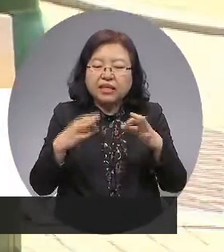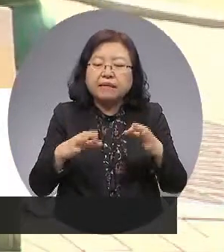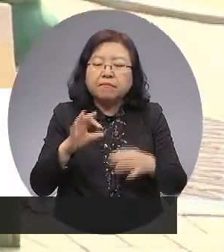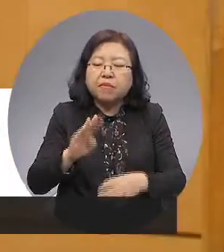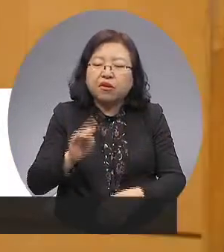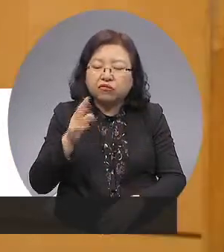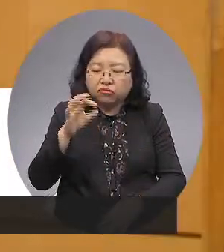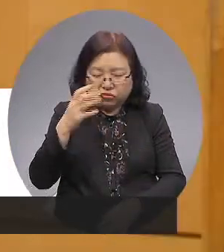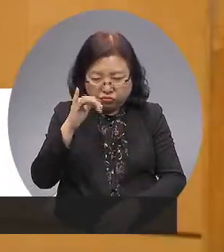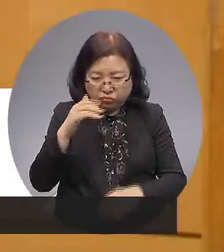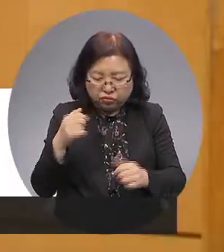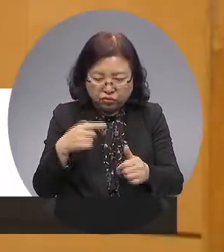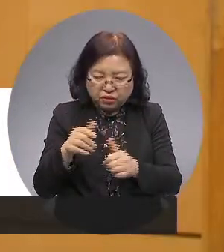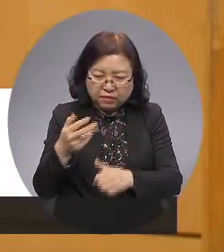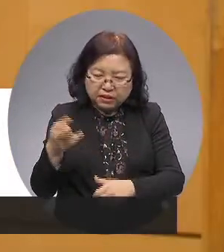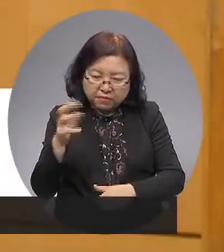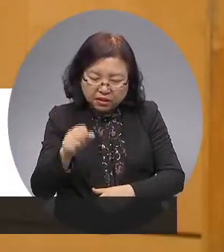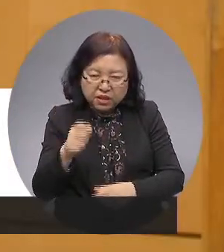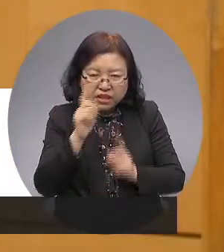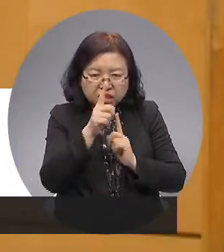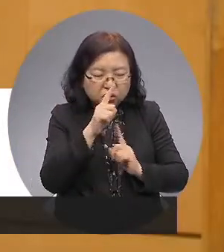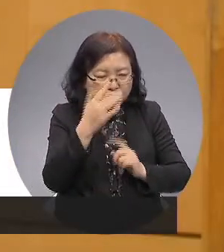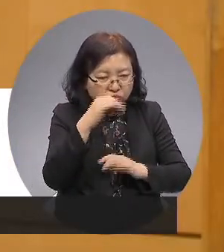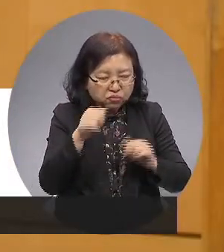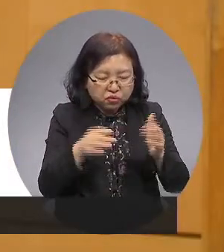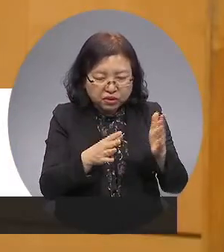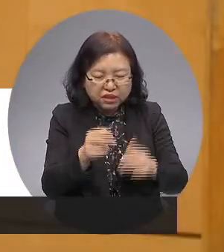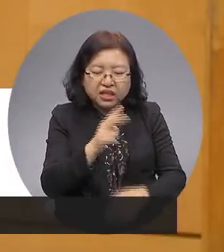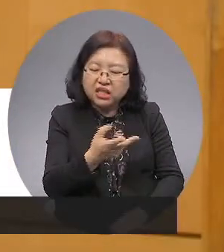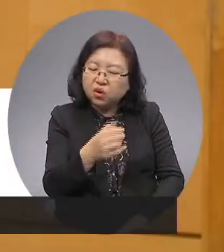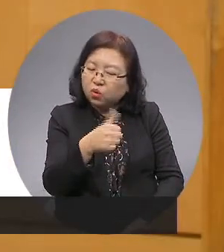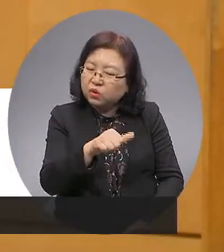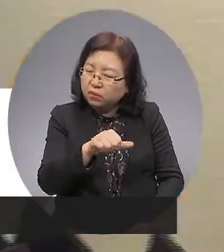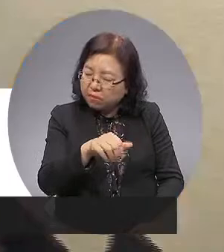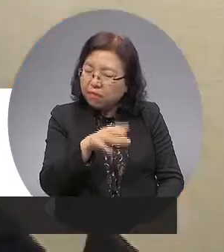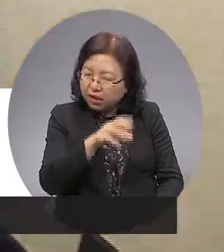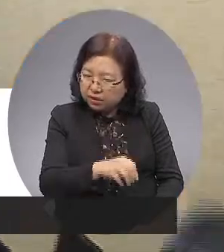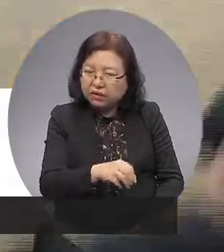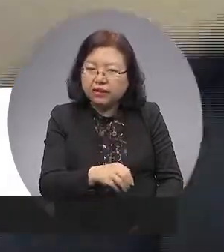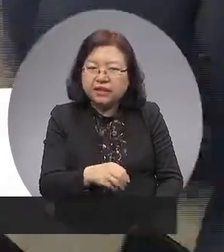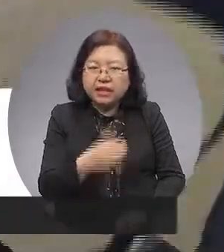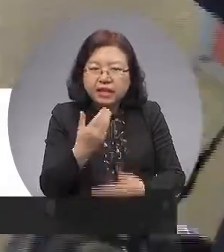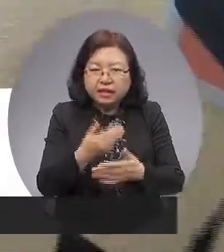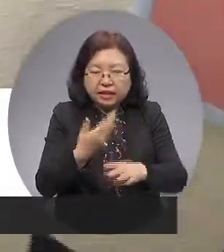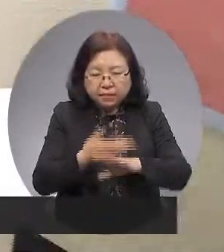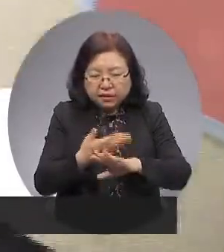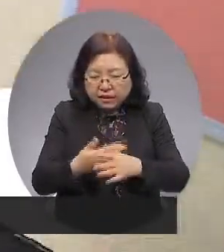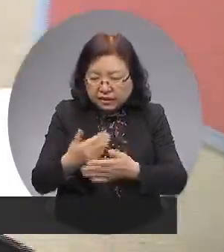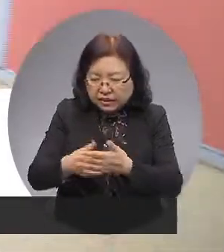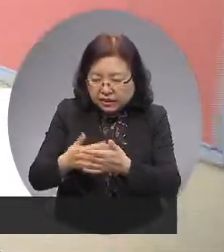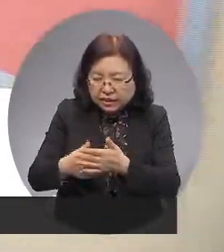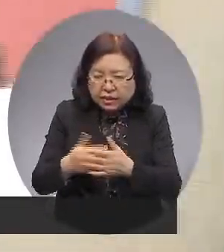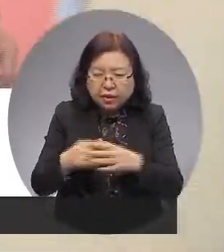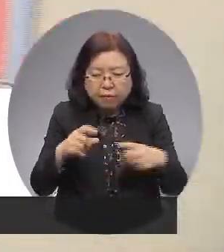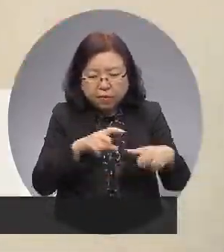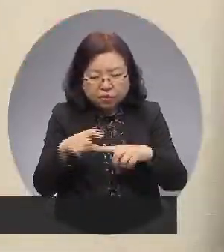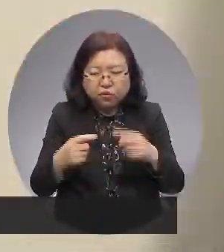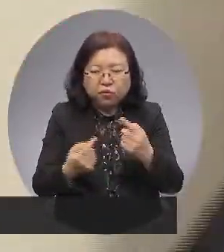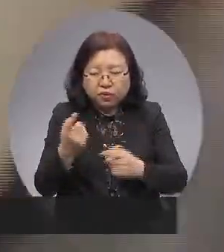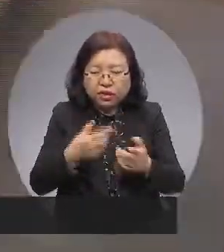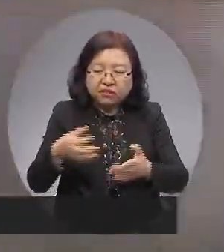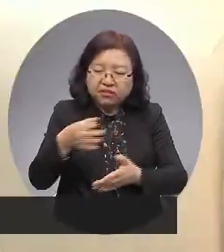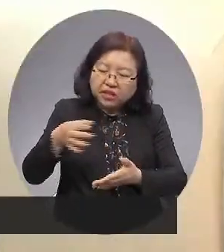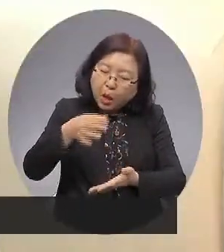약 3억 원, 이시종 충북지사 약 2억 5,500만 원 등 다른 8명은 증가폭이 평균보다